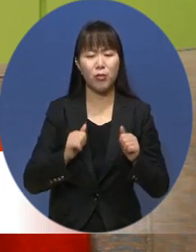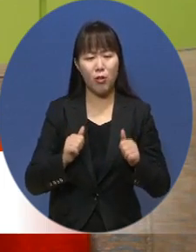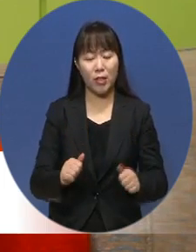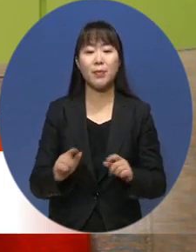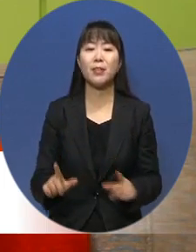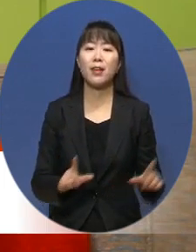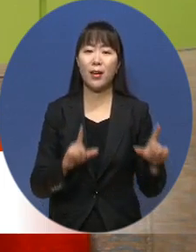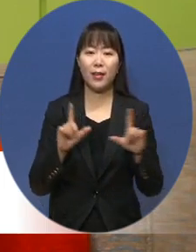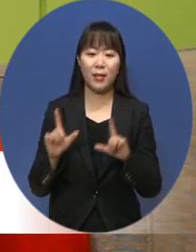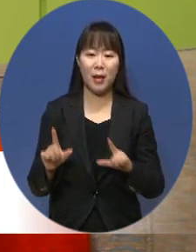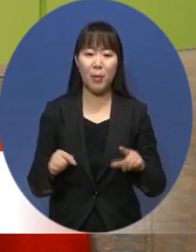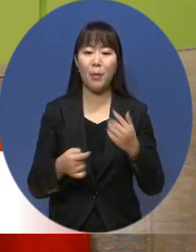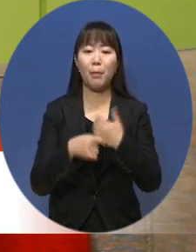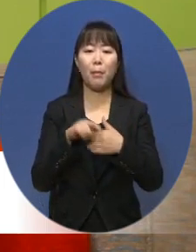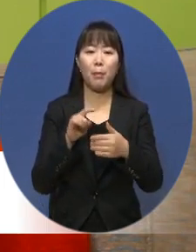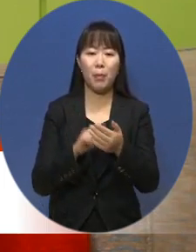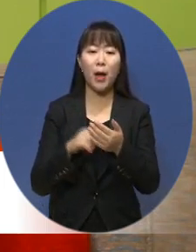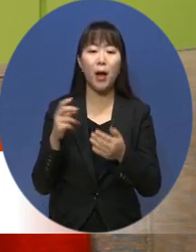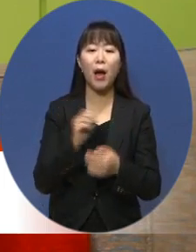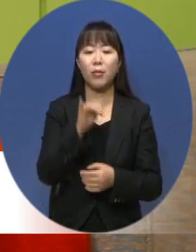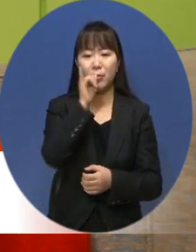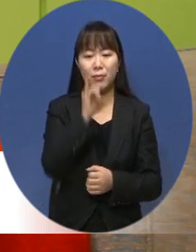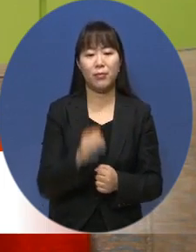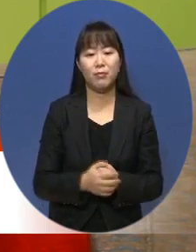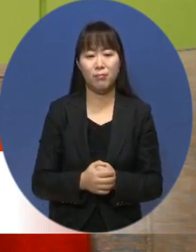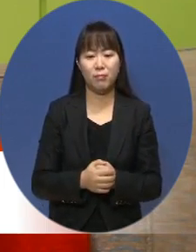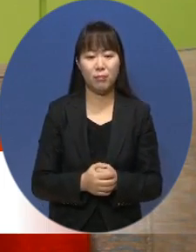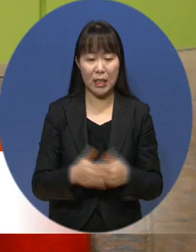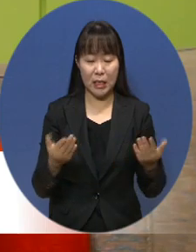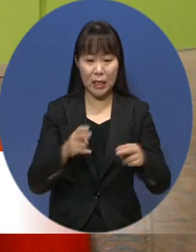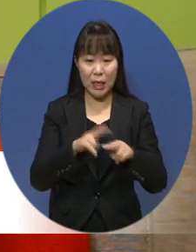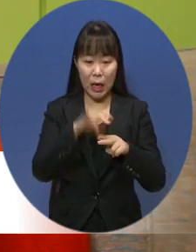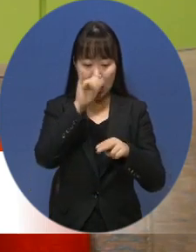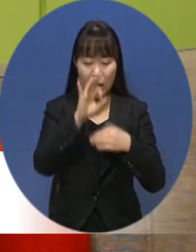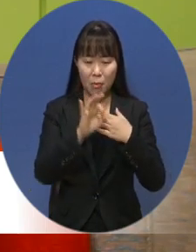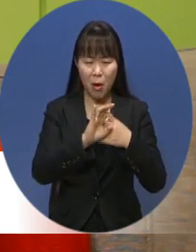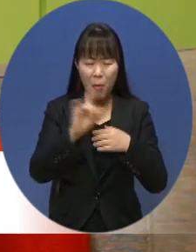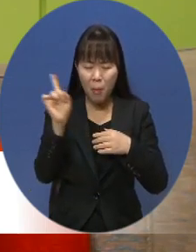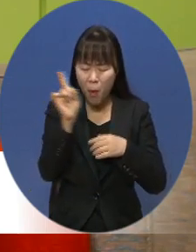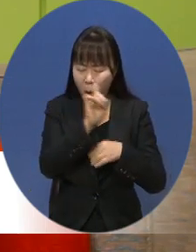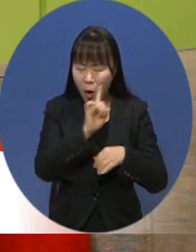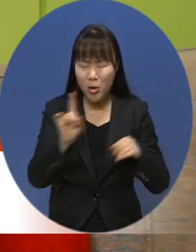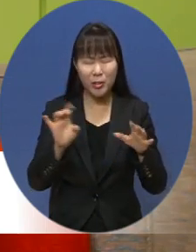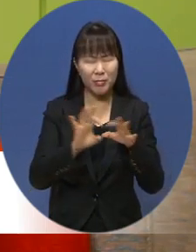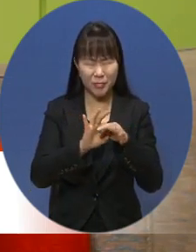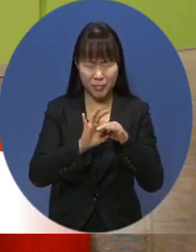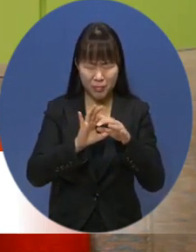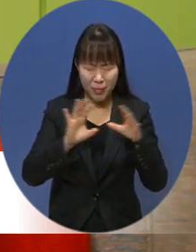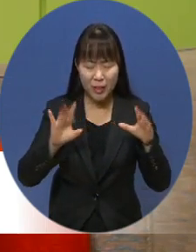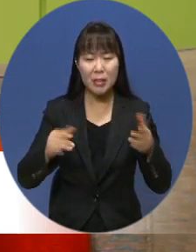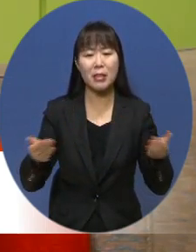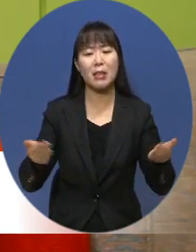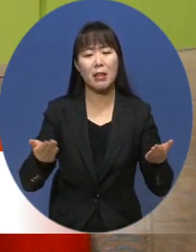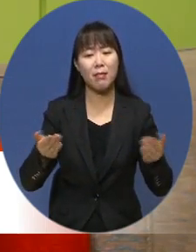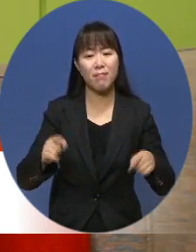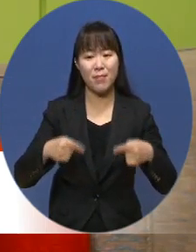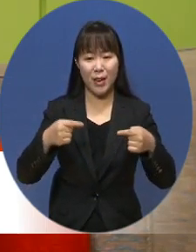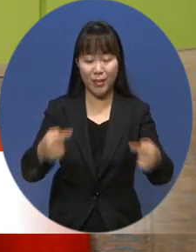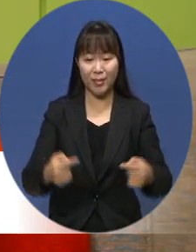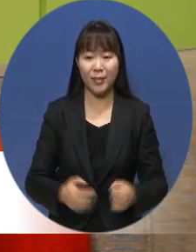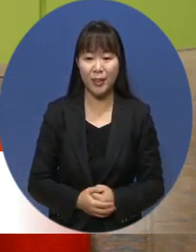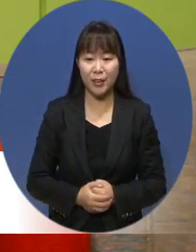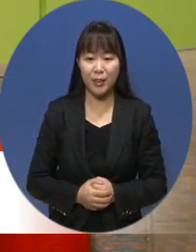열심히 살아야겠다 이런 마음을 갖고 있는 거죠. 근데 일자리가 있으면 뭐든지 하겠는데,